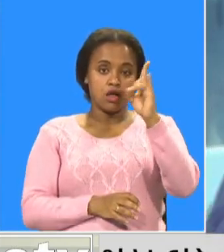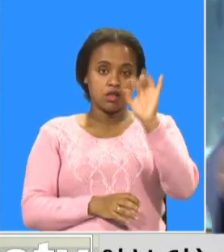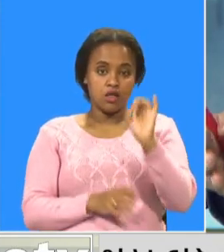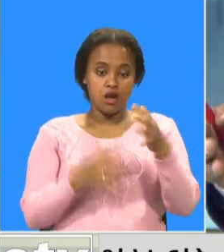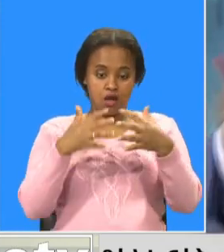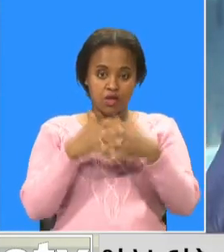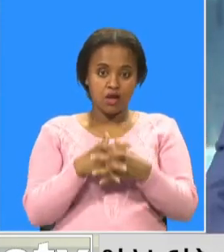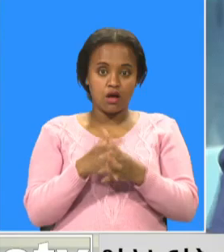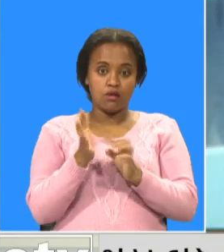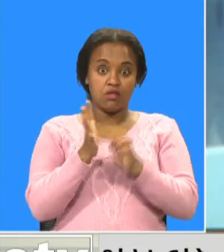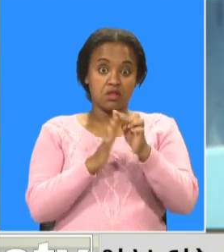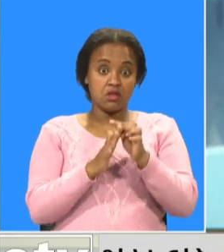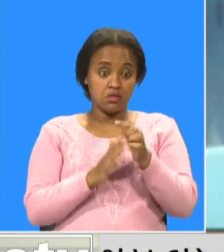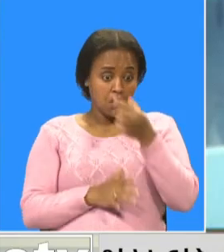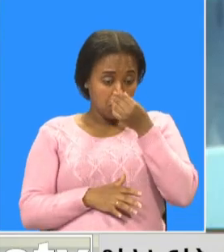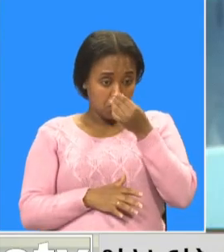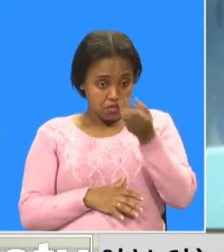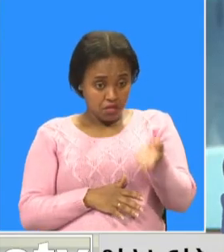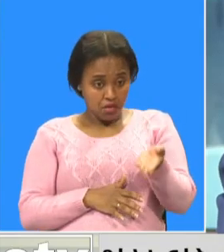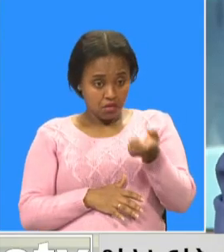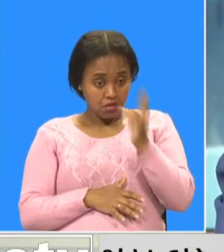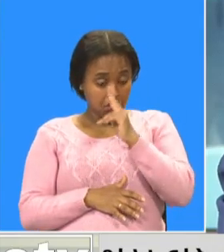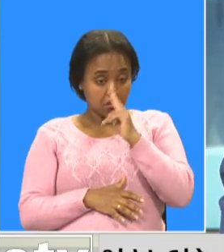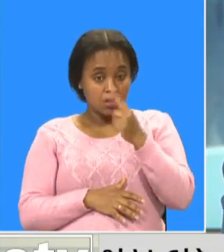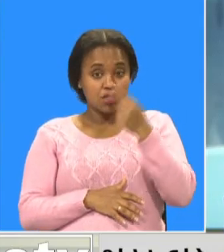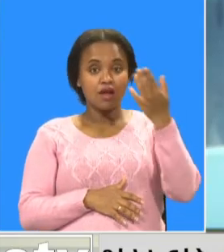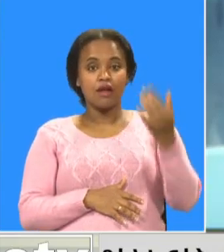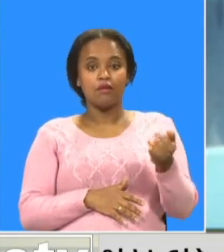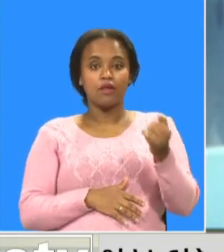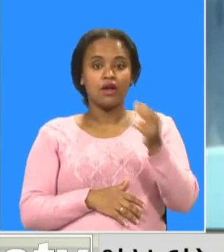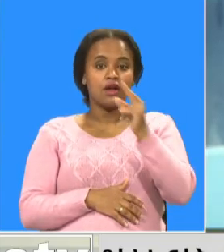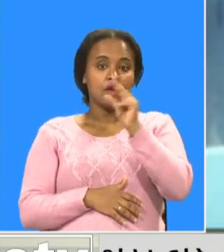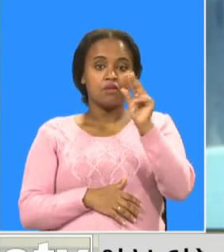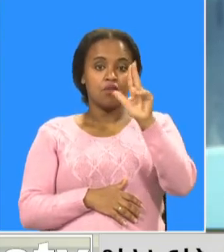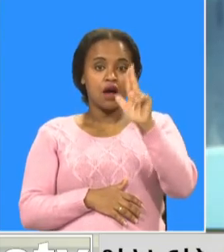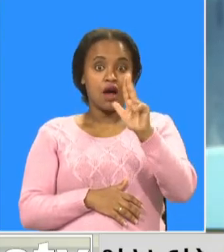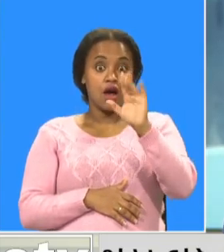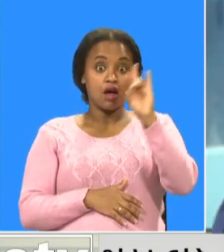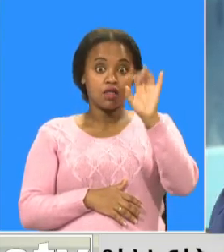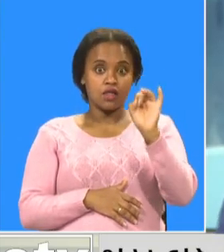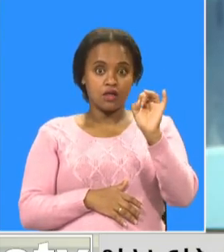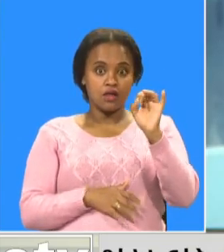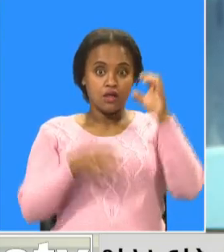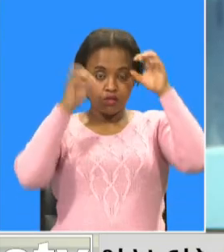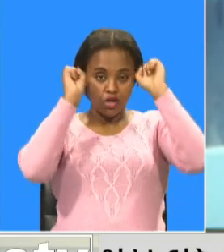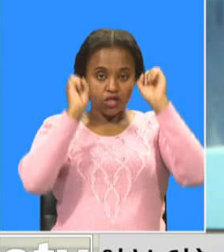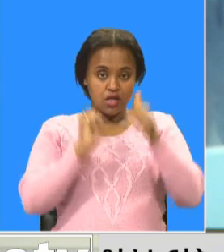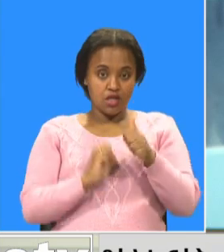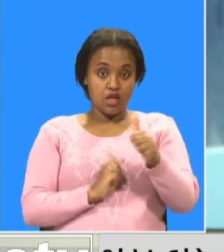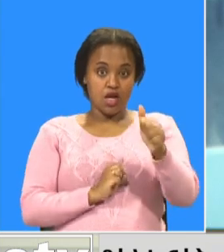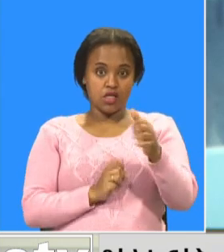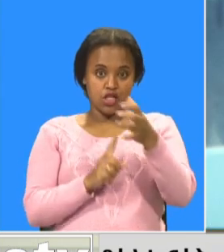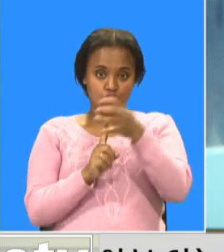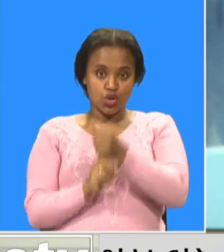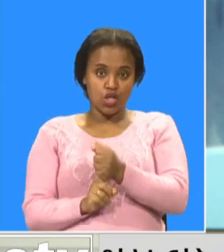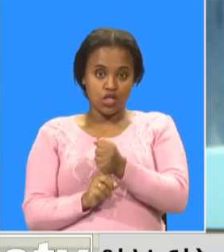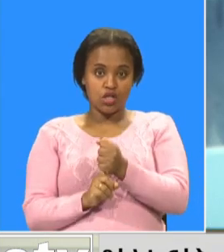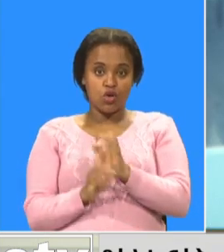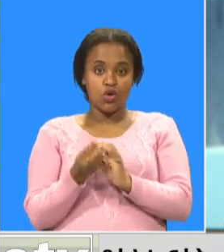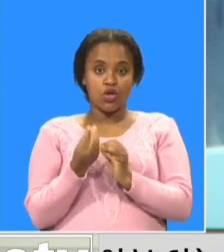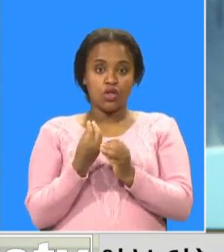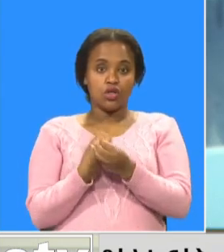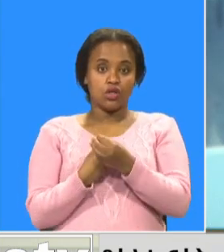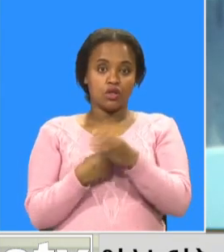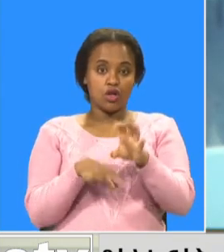እንችላለን። ይሄ እኮ ጉንፋን ነው ሲል የነበሩ የብራዚሉ ፕሬዚደንት አስተውዛለሁ አሁን ራሳቸው ተይዘው ትሪትመንት